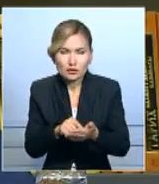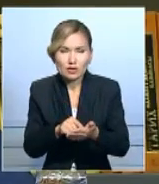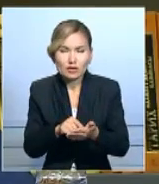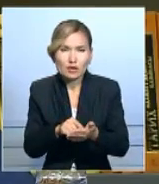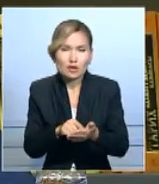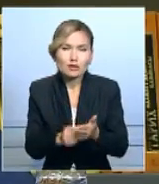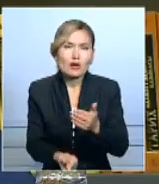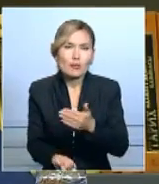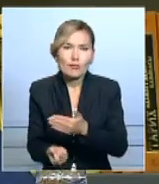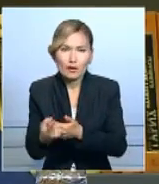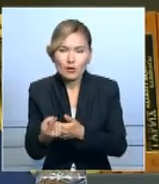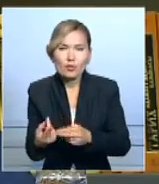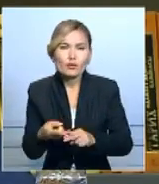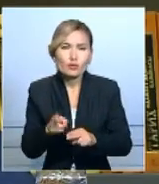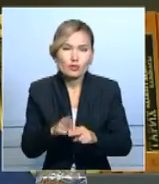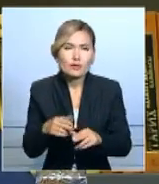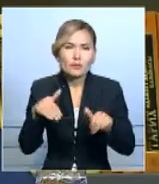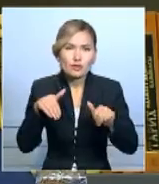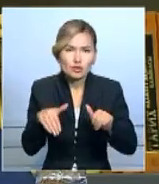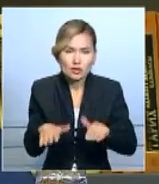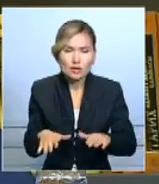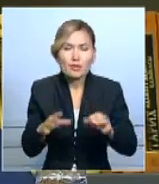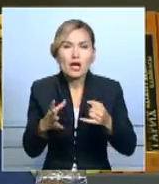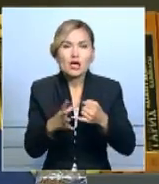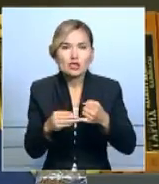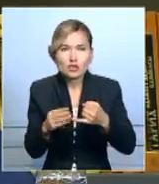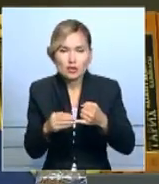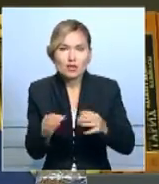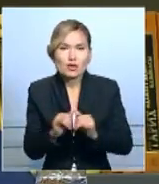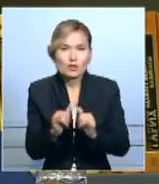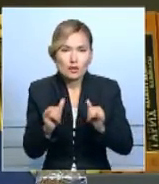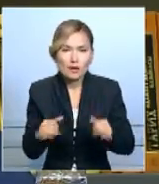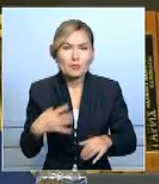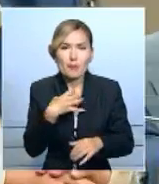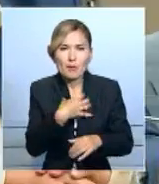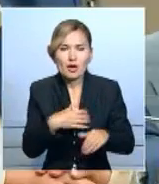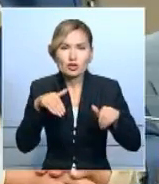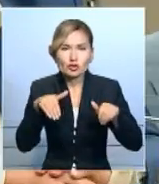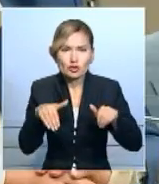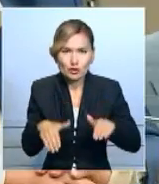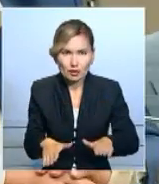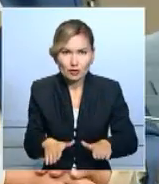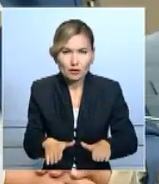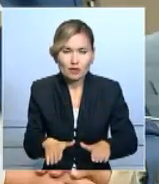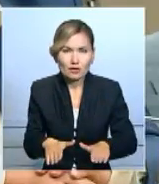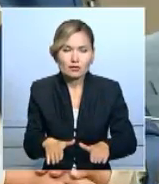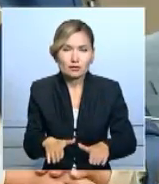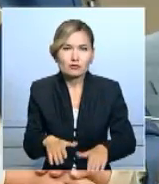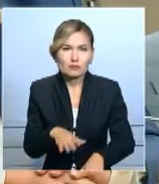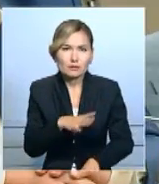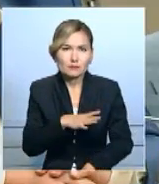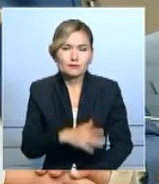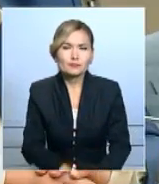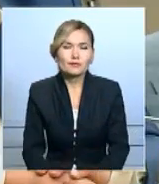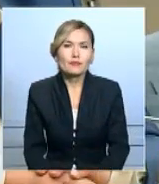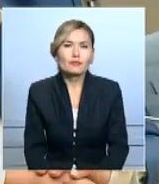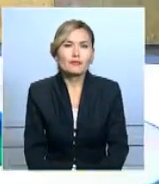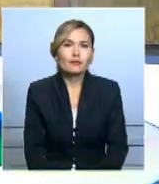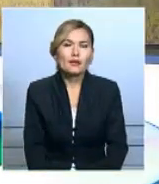жер саласындағы заңнаманы жетілдіруге байланысты да бірнеше маңызды шешімдерді қабылдадық деп айта аламыз.